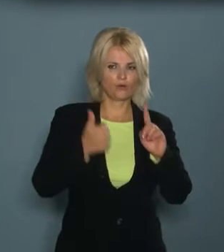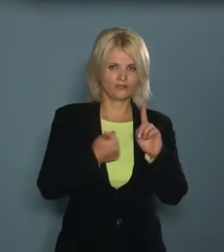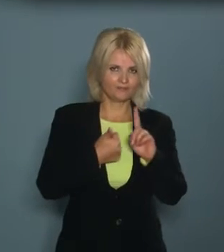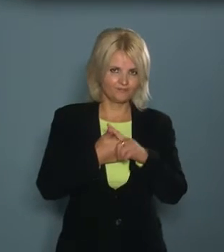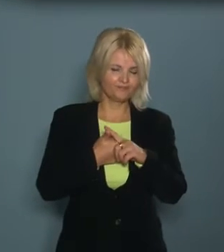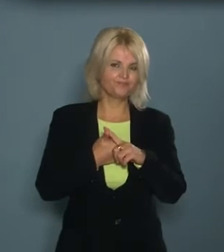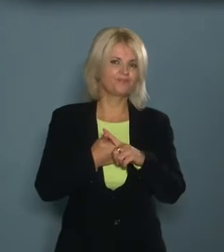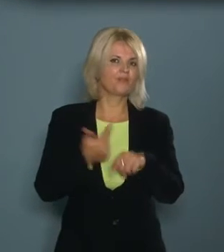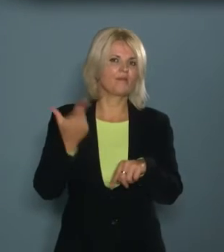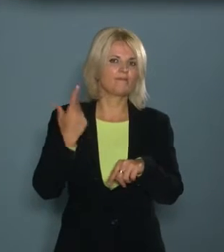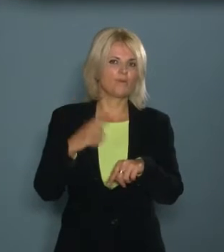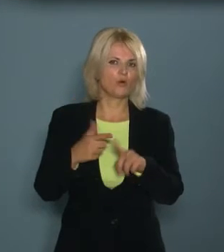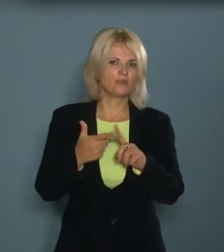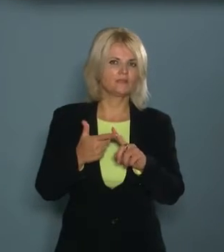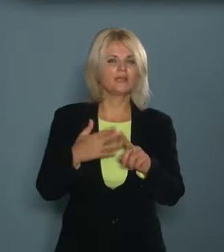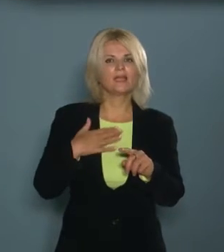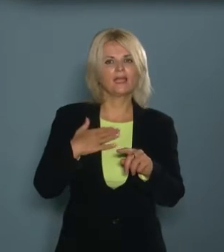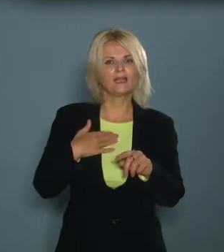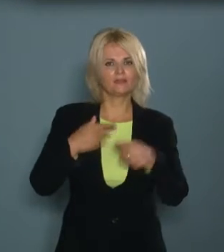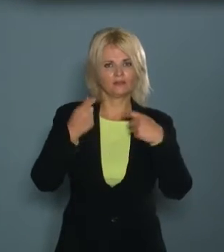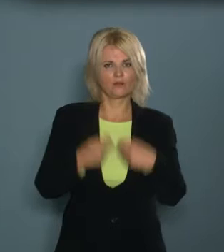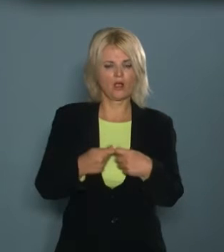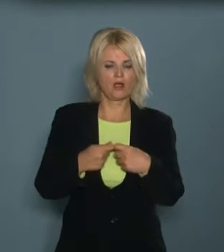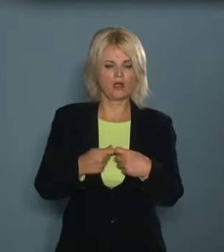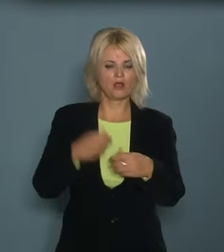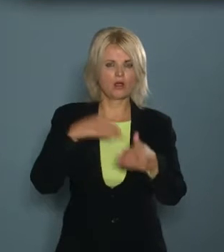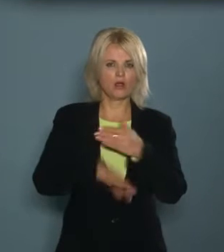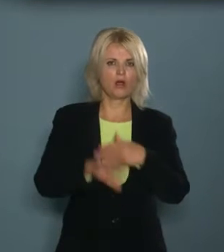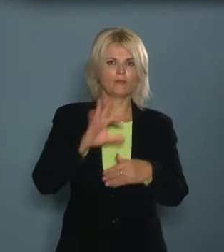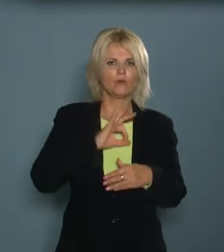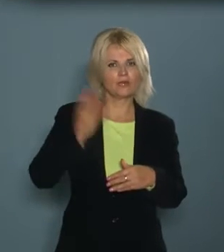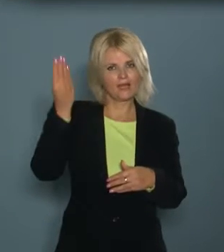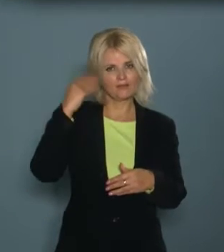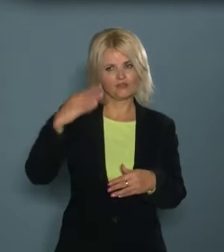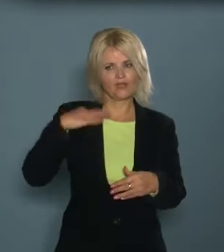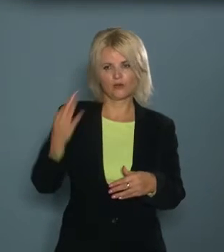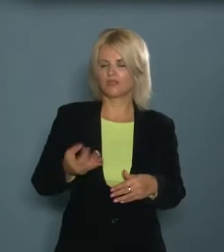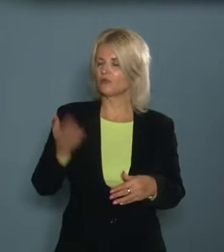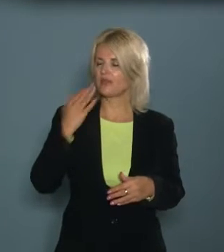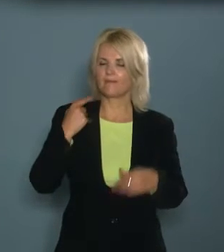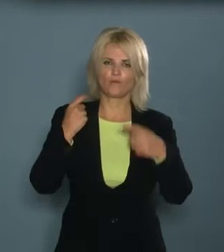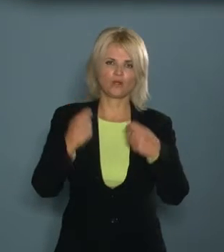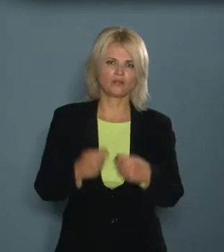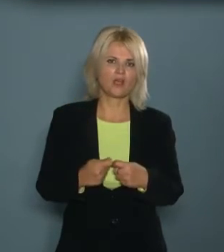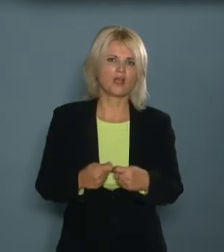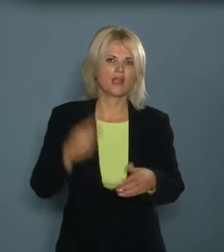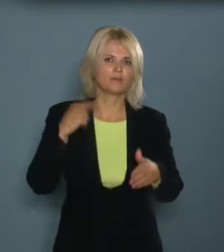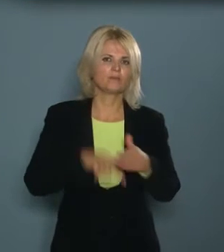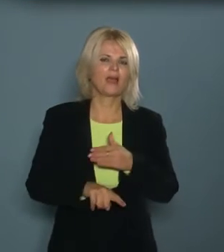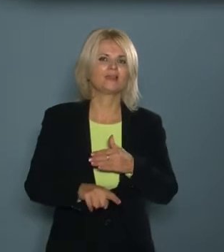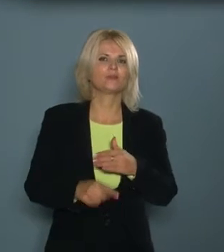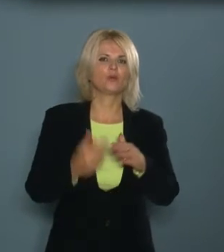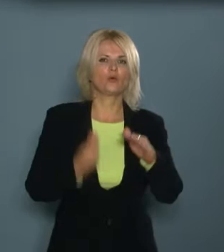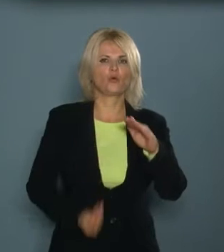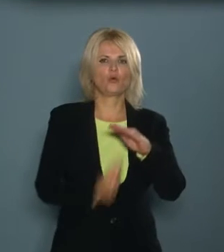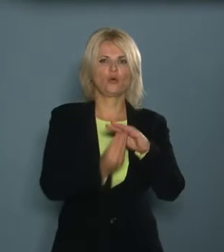volt egy, aminek én külön tagja voltam, ott még alpolgármester asszony nem volt tagja, ez a metro